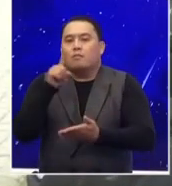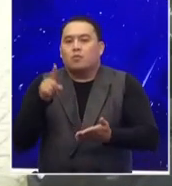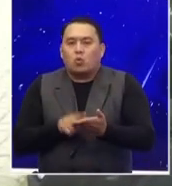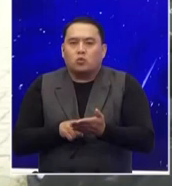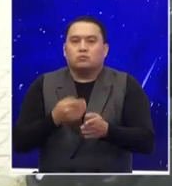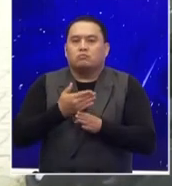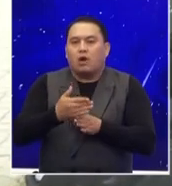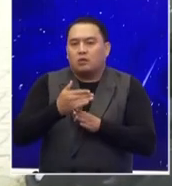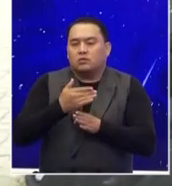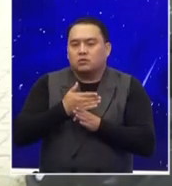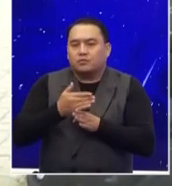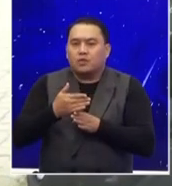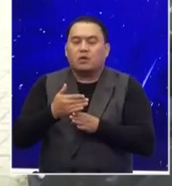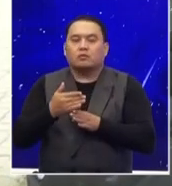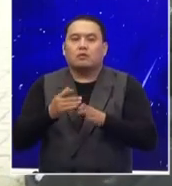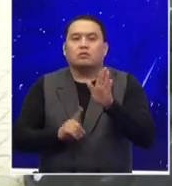назревать. Почему